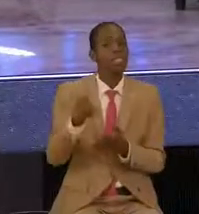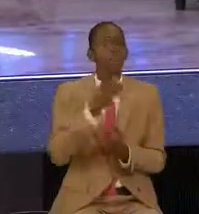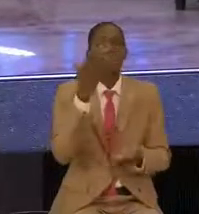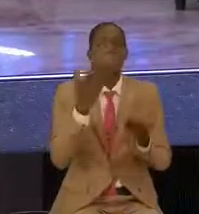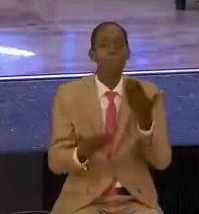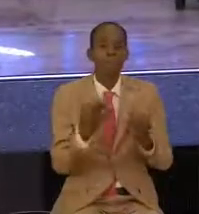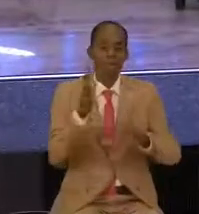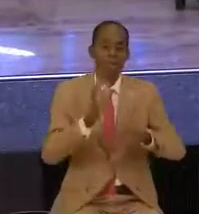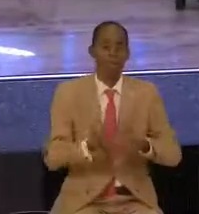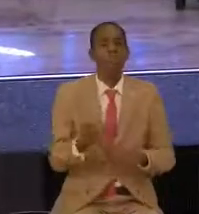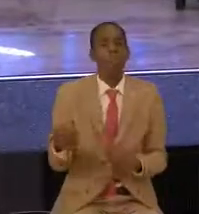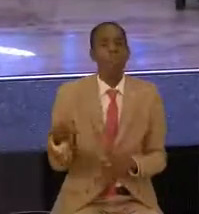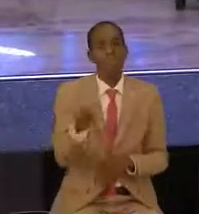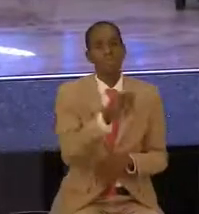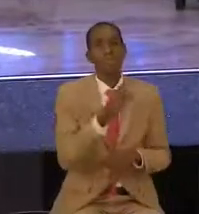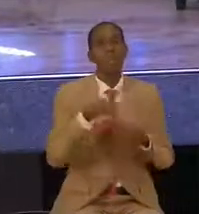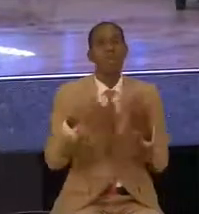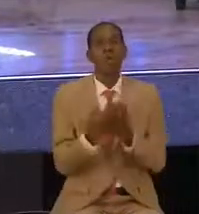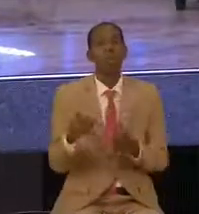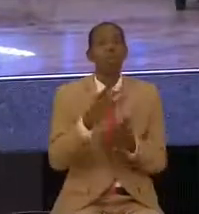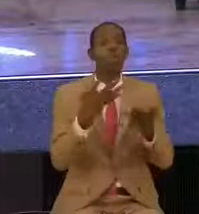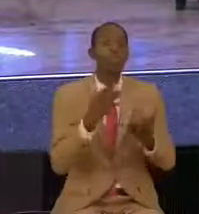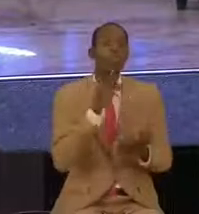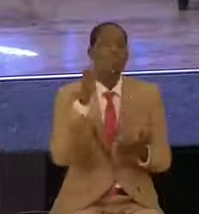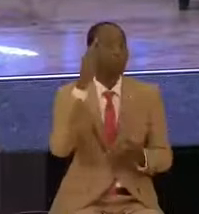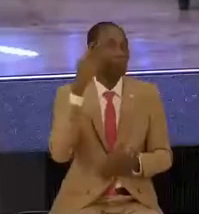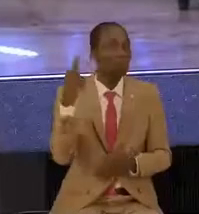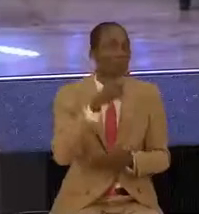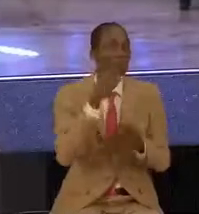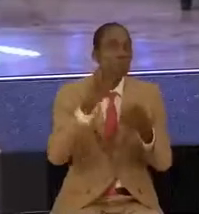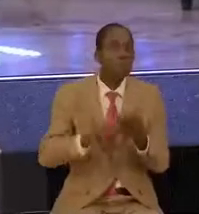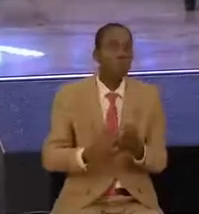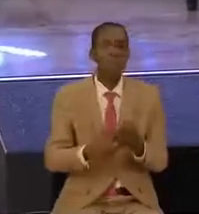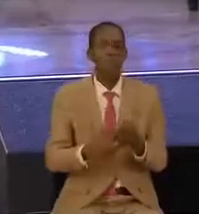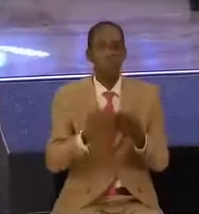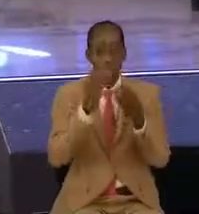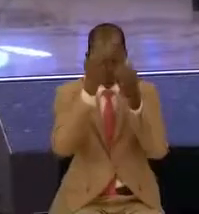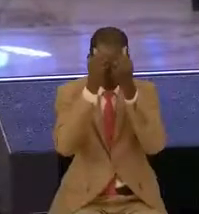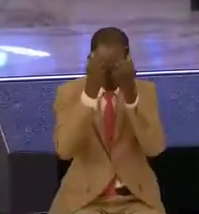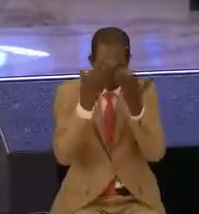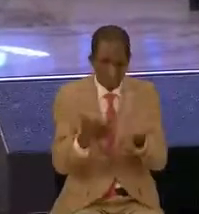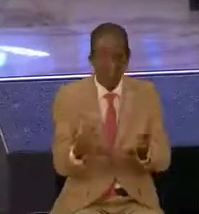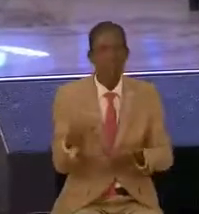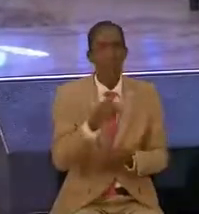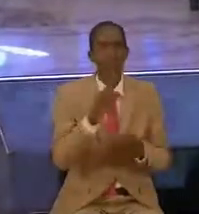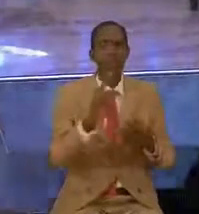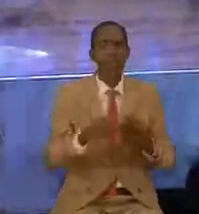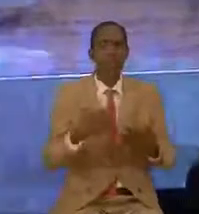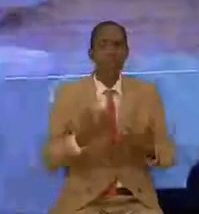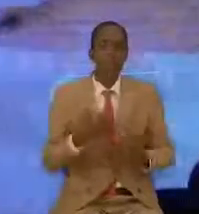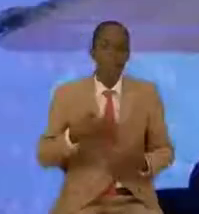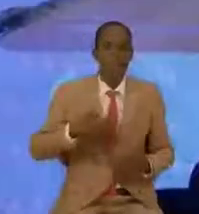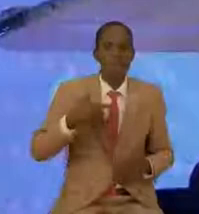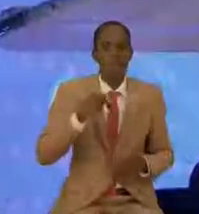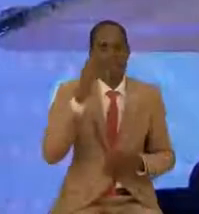du royaume de Dieu, du salut que Christ a apporté. Ils font tout pour que vous fléchissiez les genoux